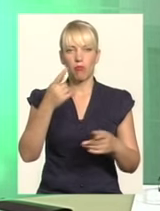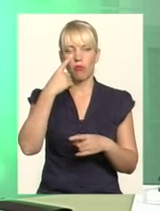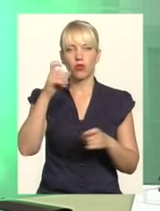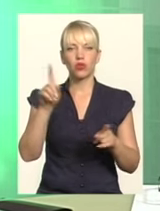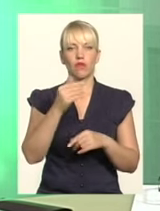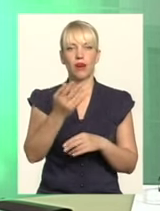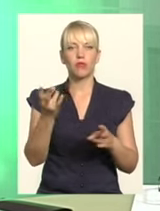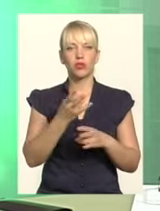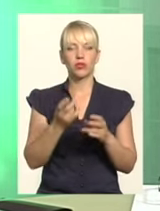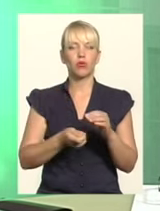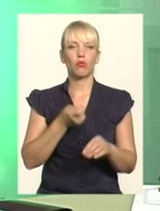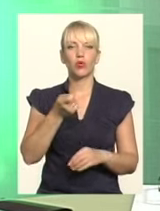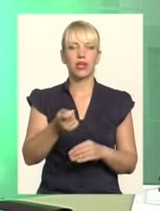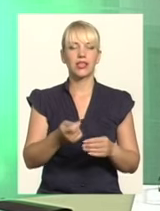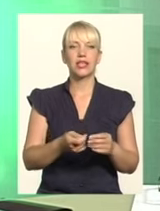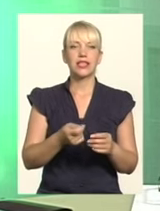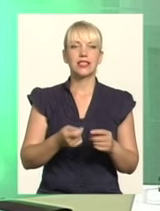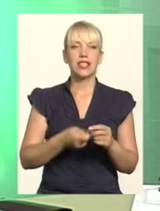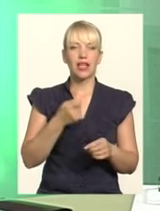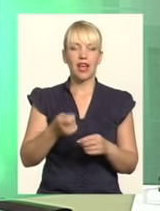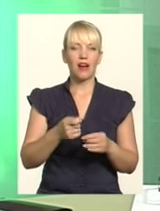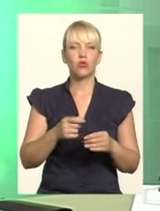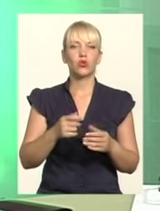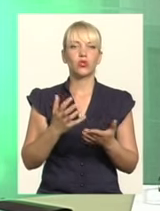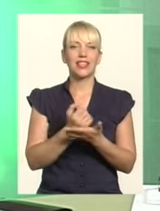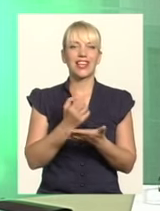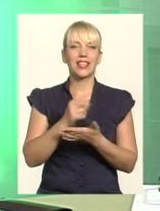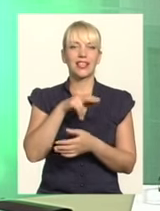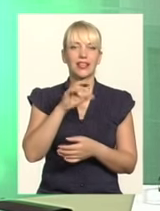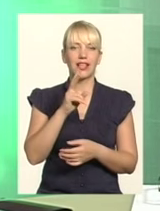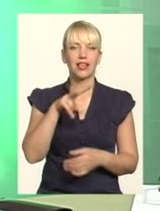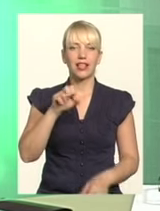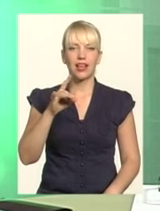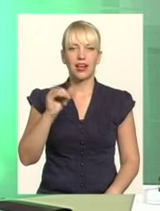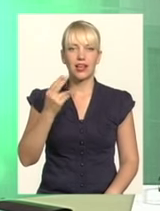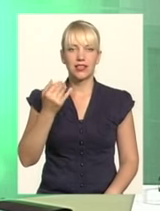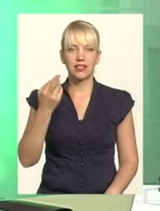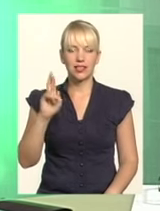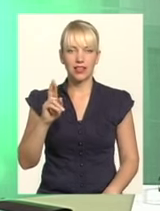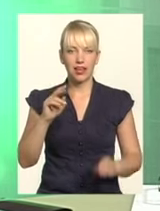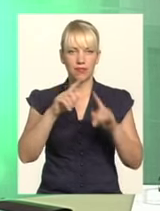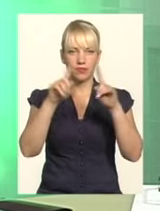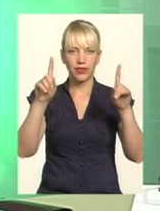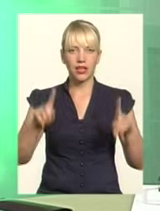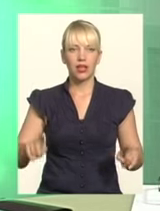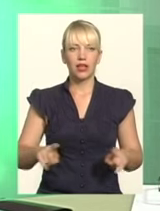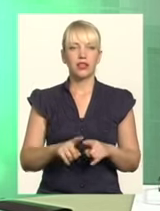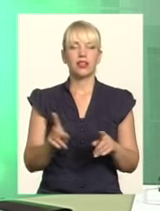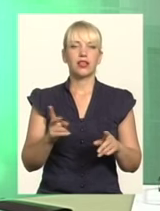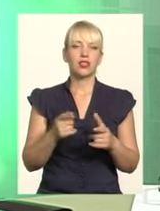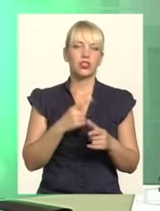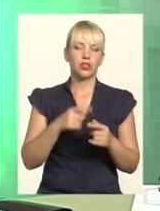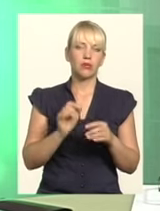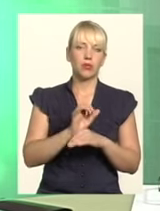необхідно подати там заяву, декларацію, чи в управління соціального захисту населення направити по пошті,